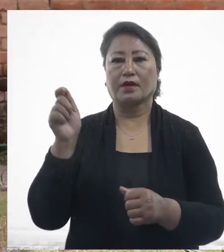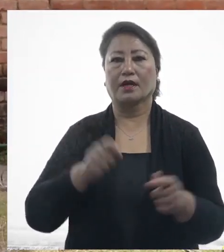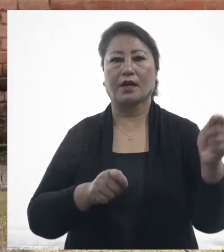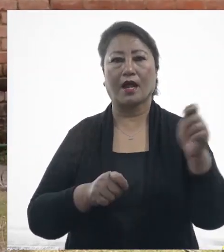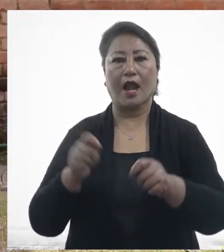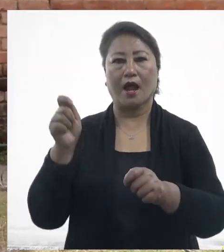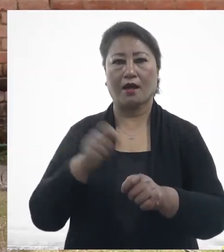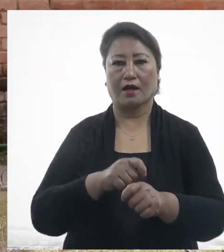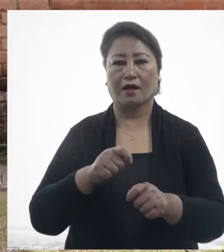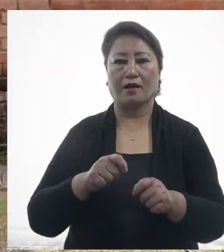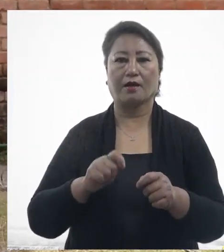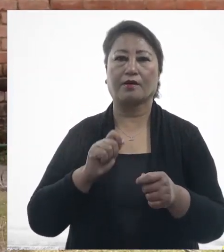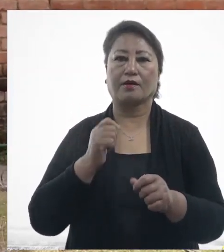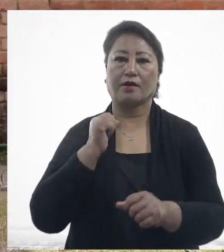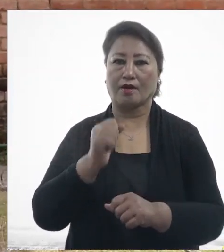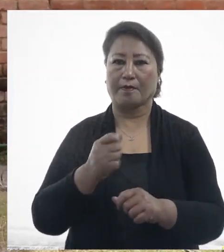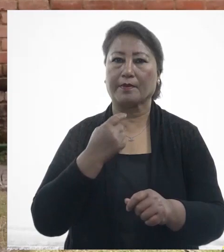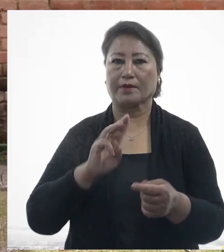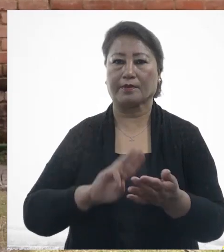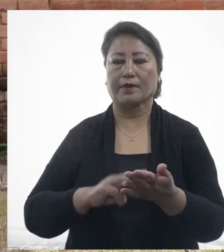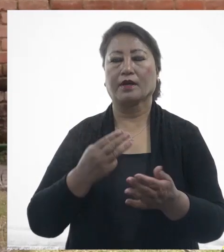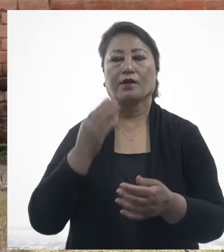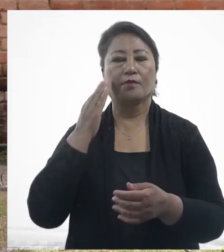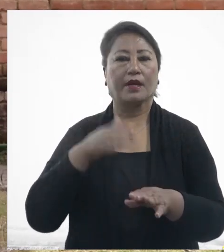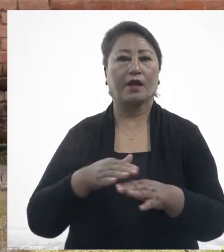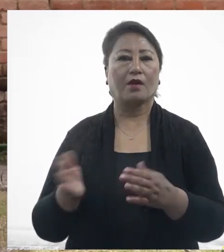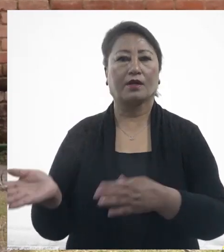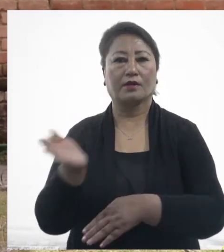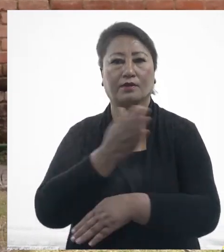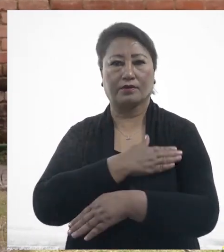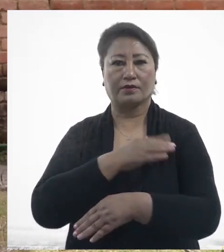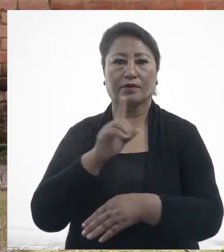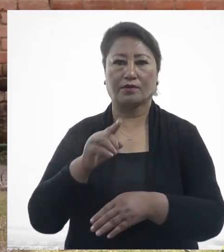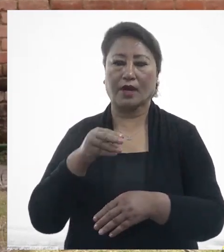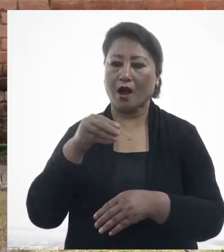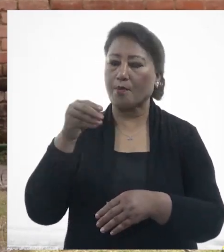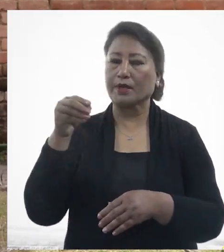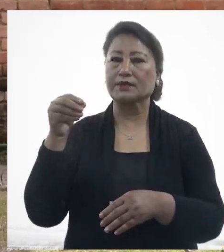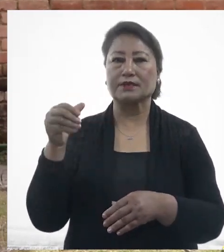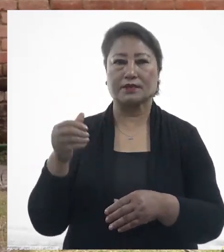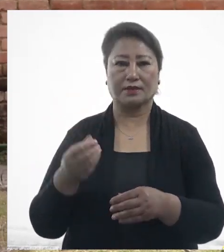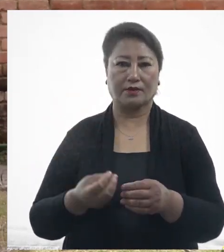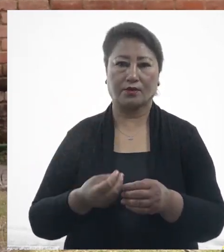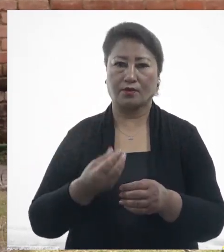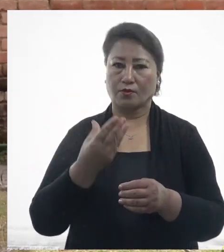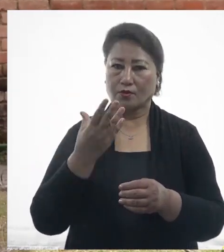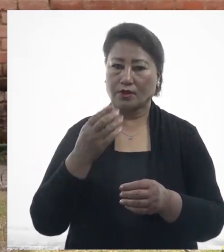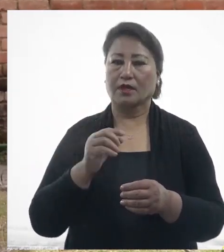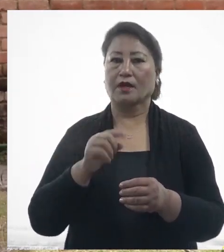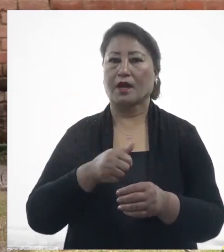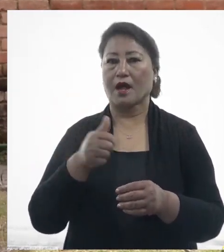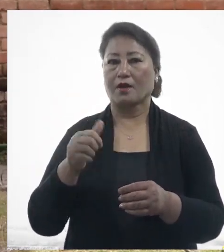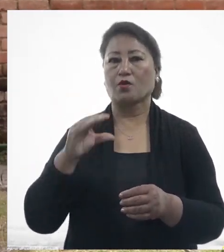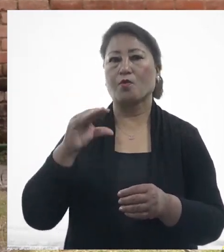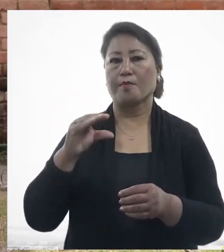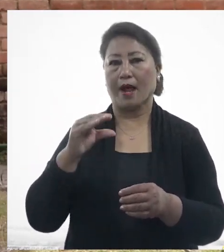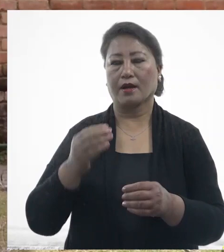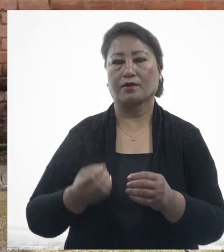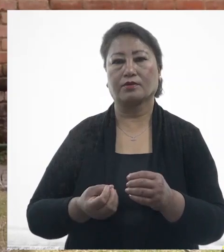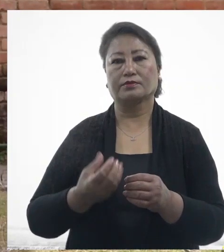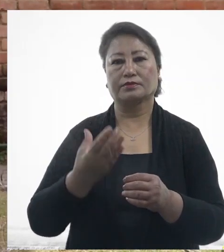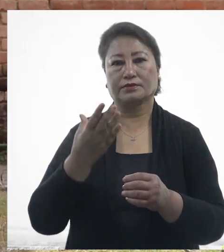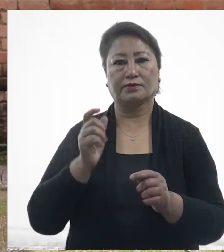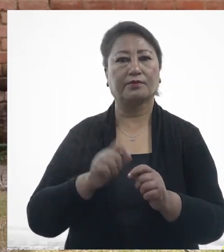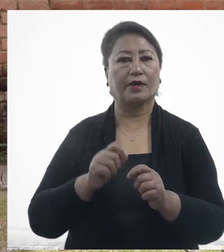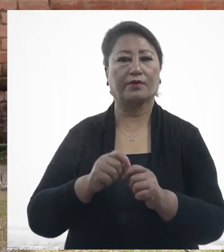एउटा महिलाहरूले ओढ्ने एउटा सोल हो, दुई थरीको धागो हुन्छ, एउटा मसिनो सटर हालो र एउटा बुट्टा हालो, बाक्लो चाहिँ बुट्टा हालो र